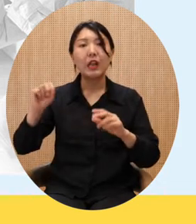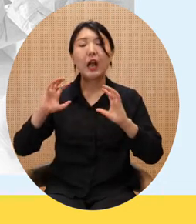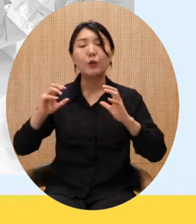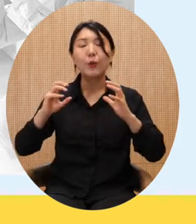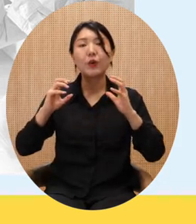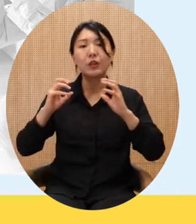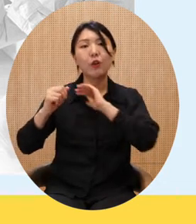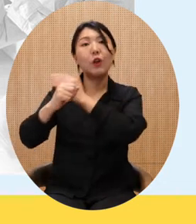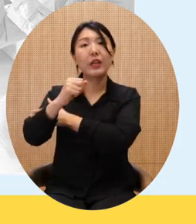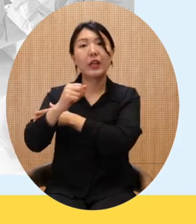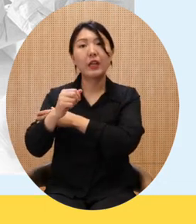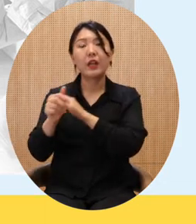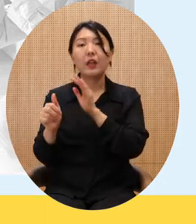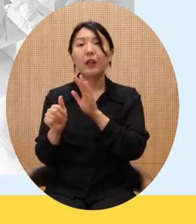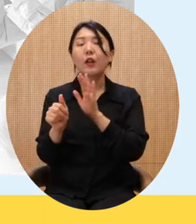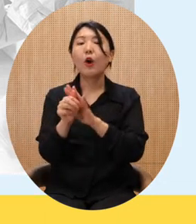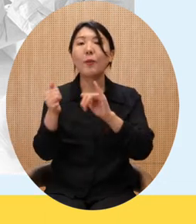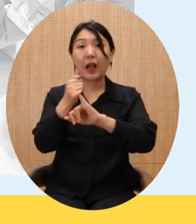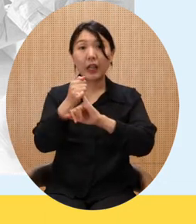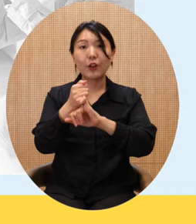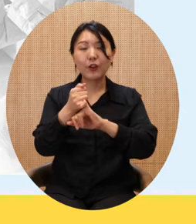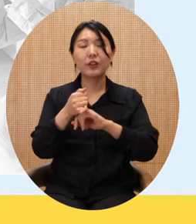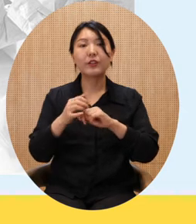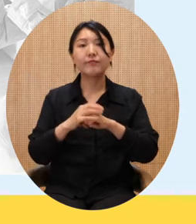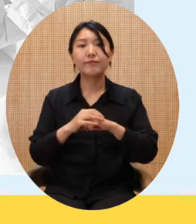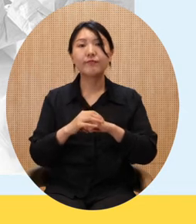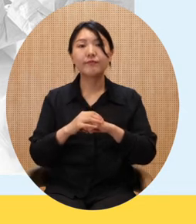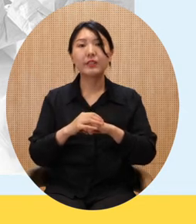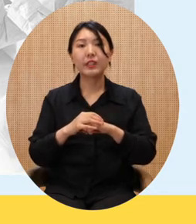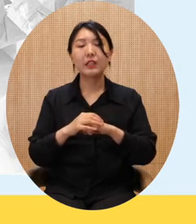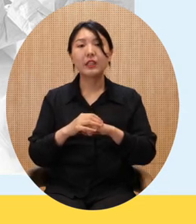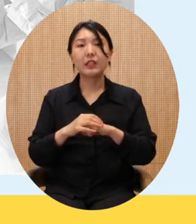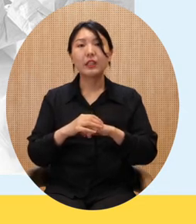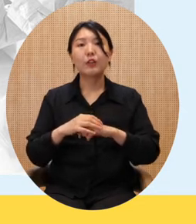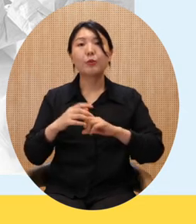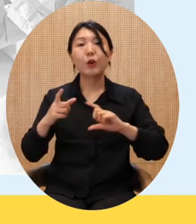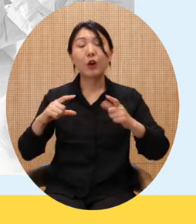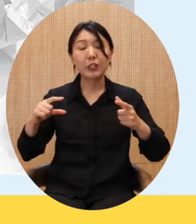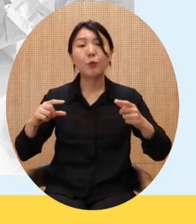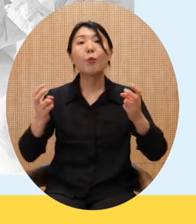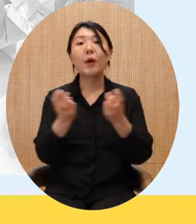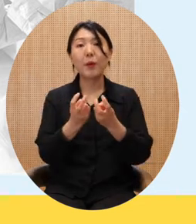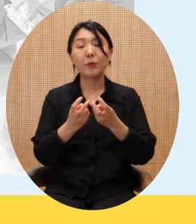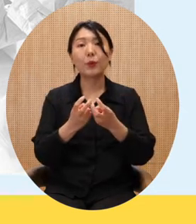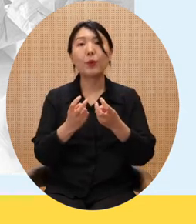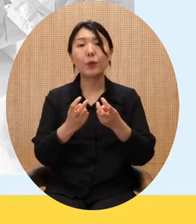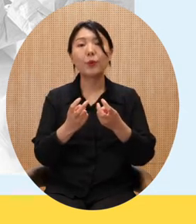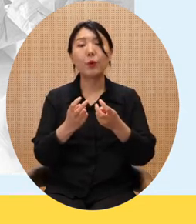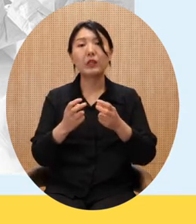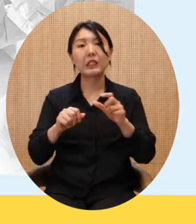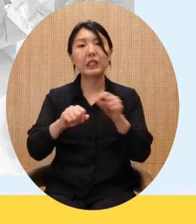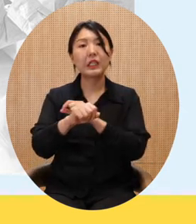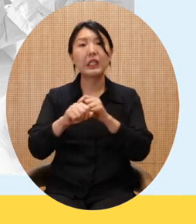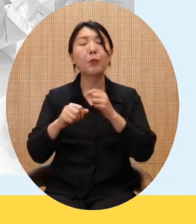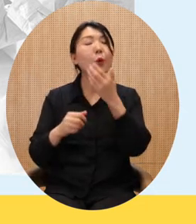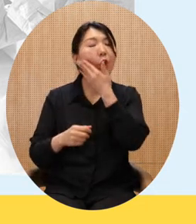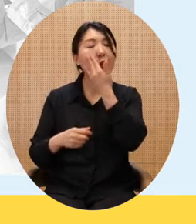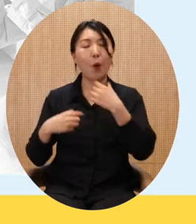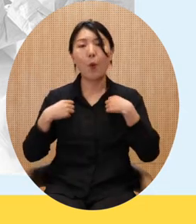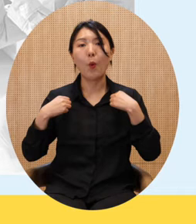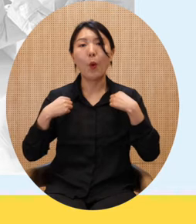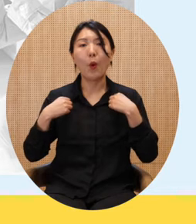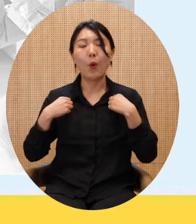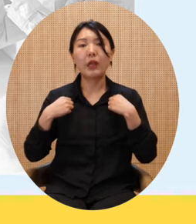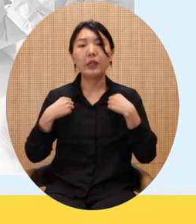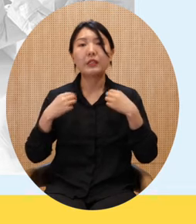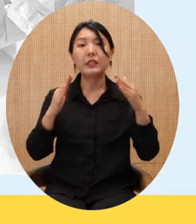양육하는 부모 혹은 보호자를 돕기 위한 적절한 수단을 가져야 하고 특히 영양, 옷, 주거와